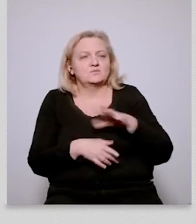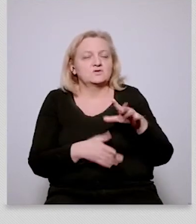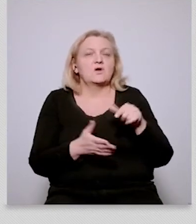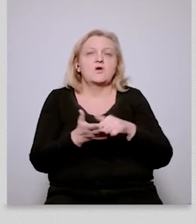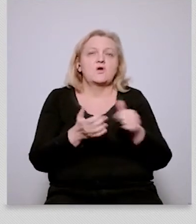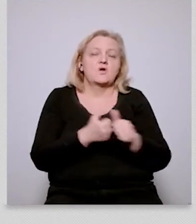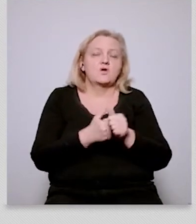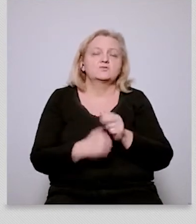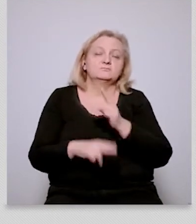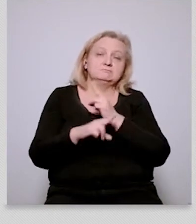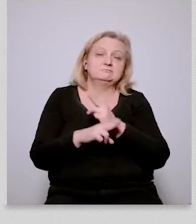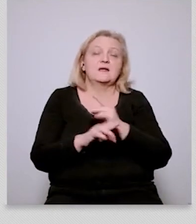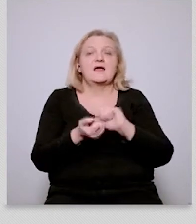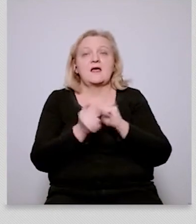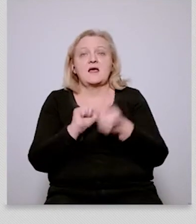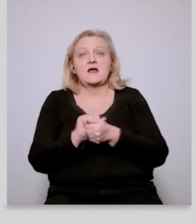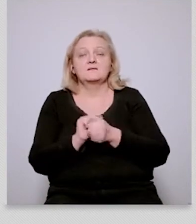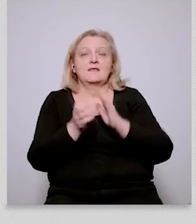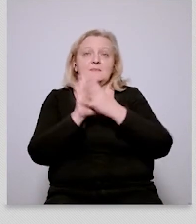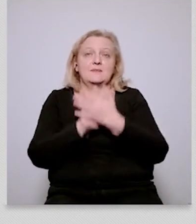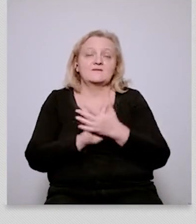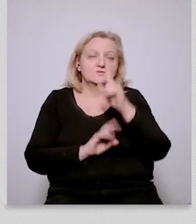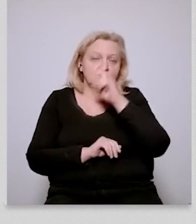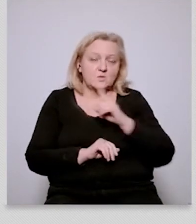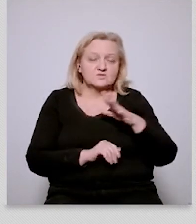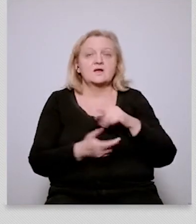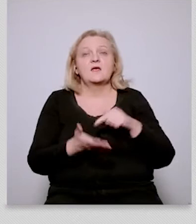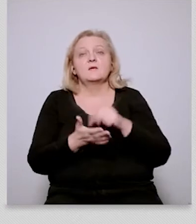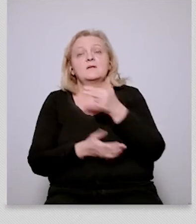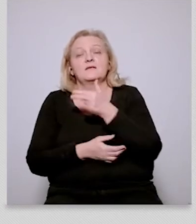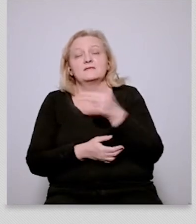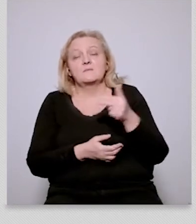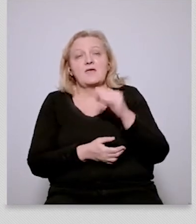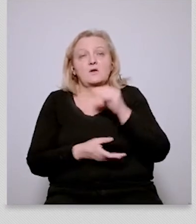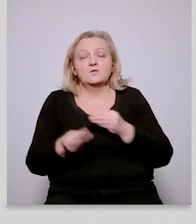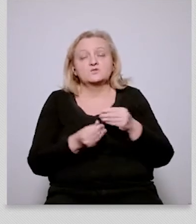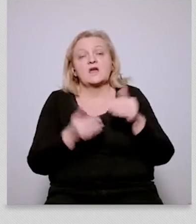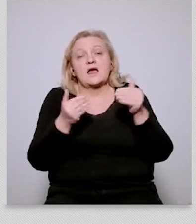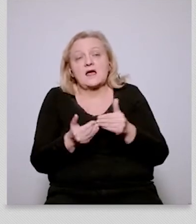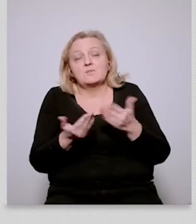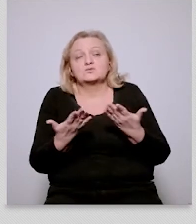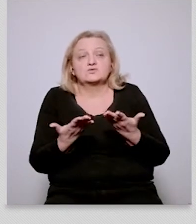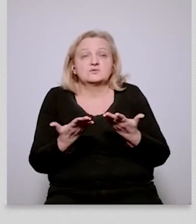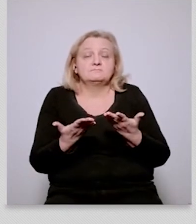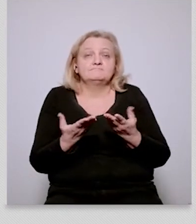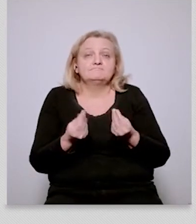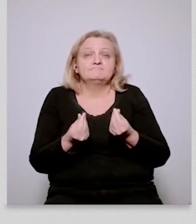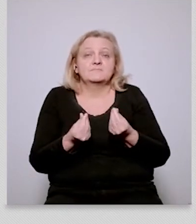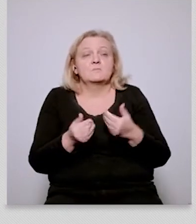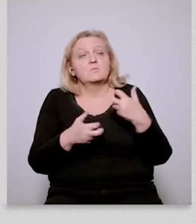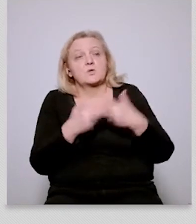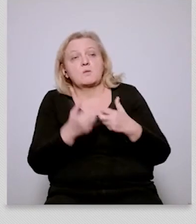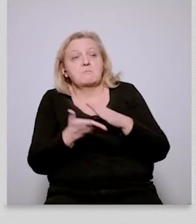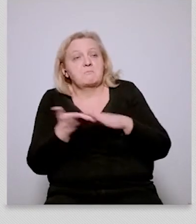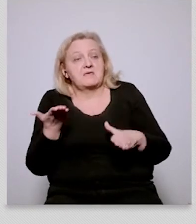chodzi o suwerenność czy transformację społeczną czy kwestie ekonomiczne a może to w ogóle nie jest duży problem